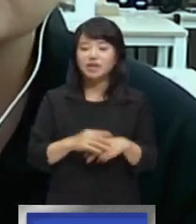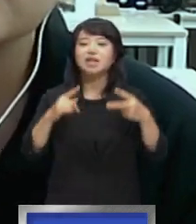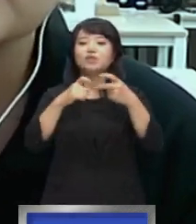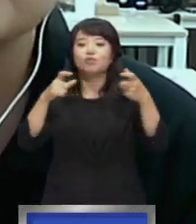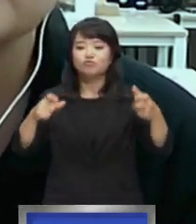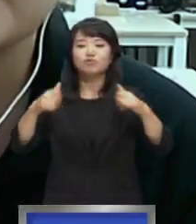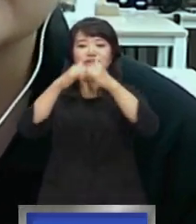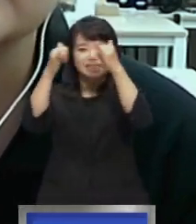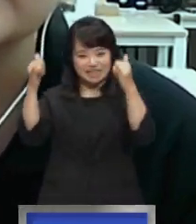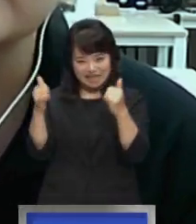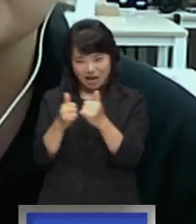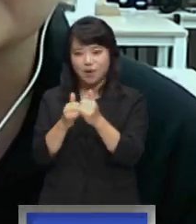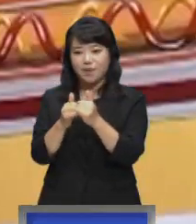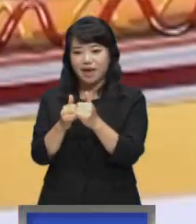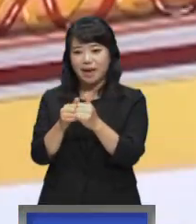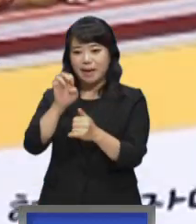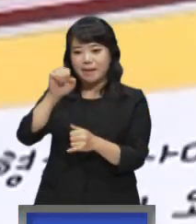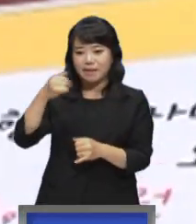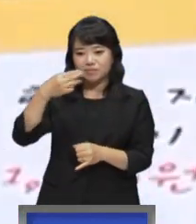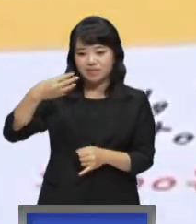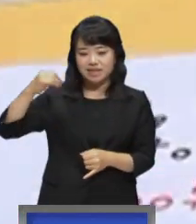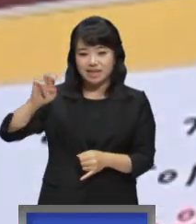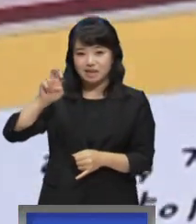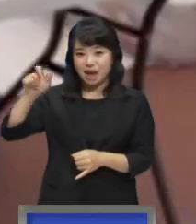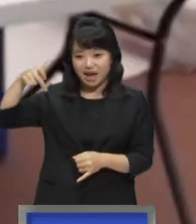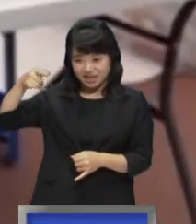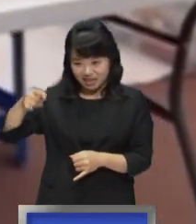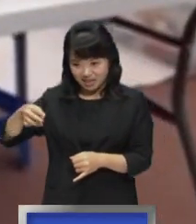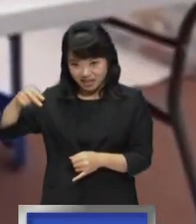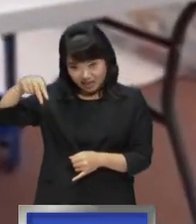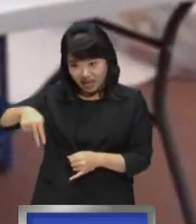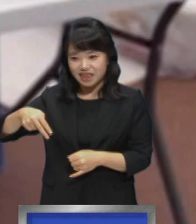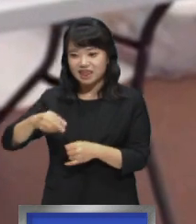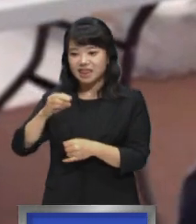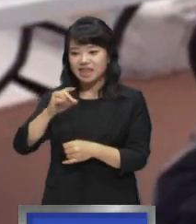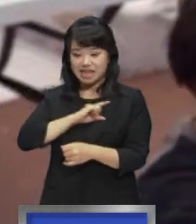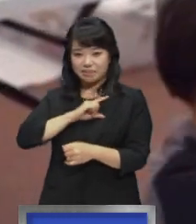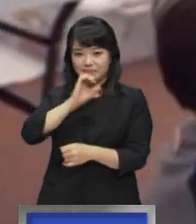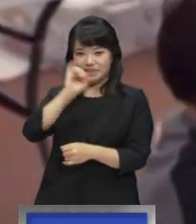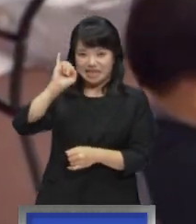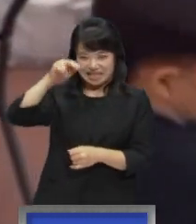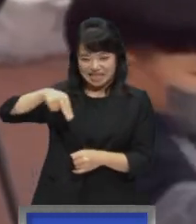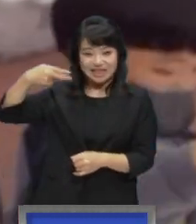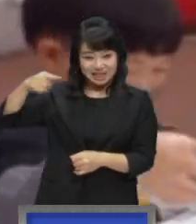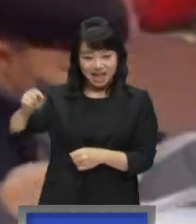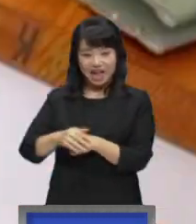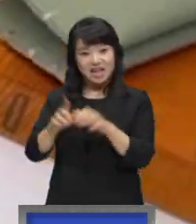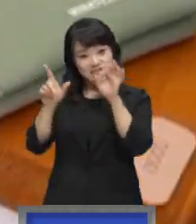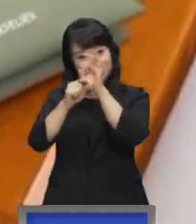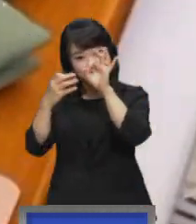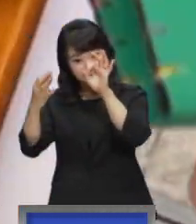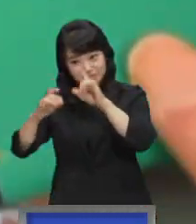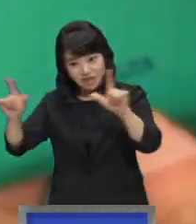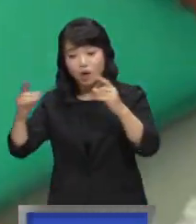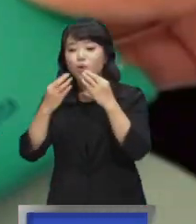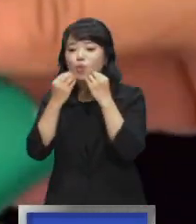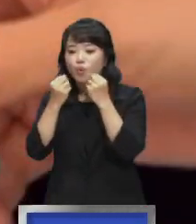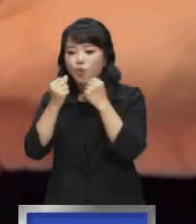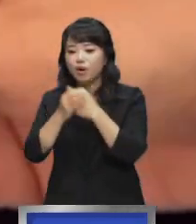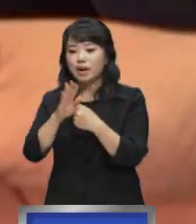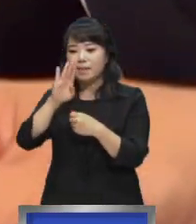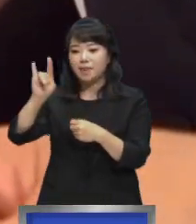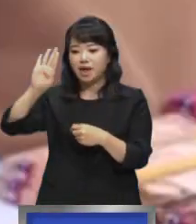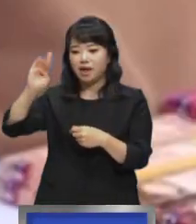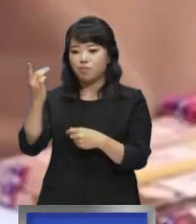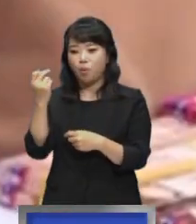동대문구 사회적 경제 플리마켓 이따마켓을 매년 운영하고 있는데요. 다가오는 10월 14일 토요일